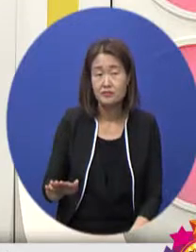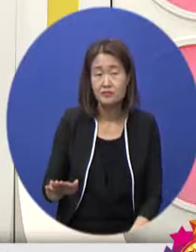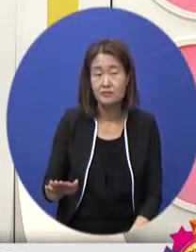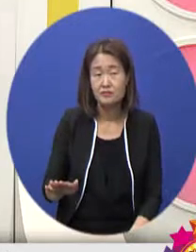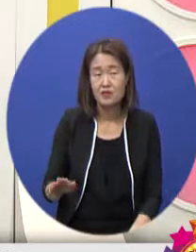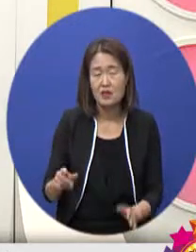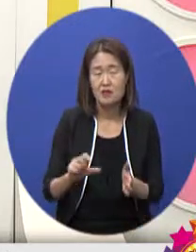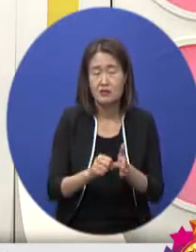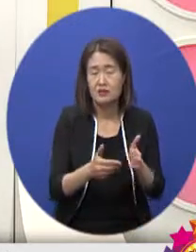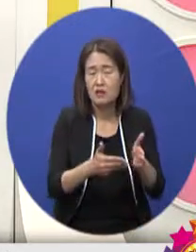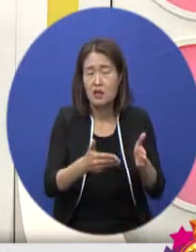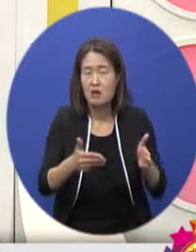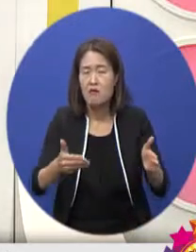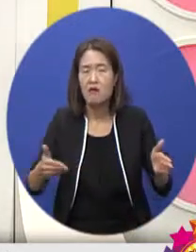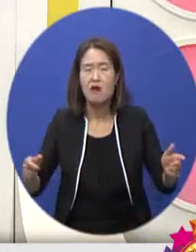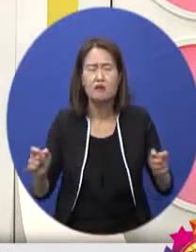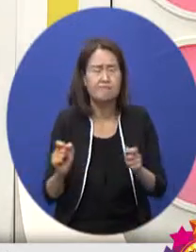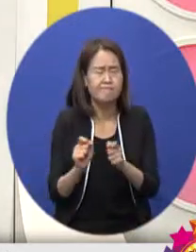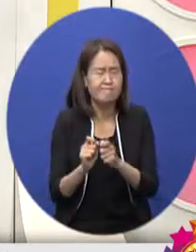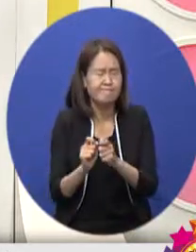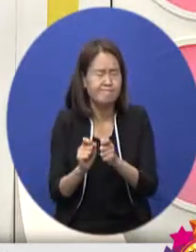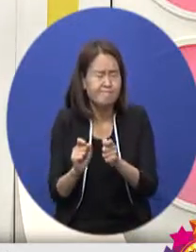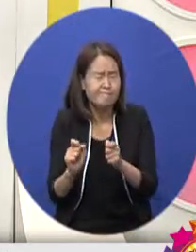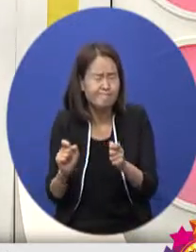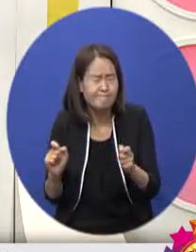긴 세월 반가도